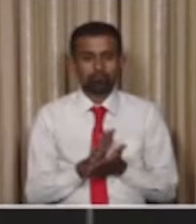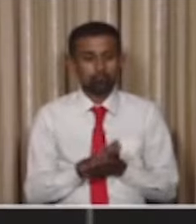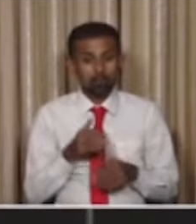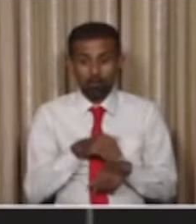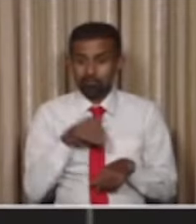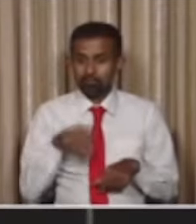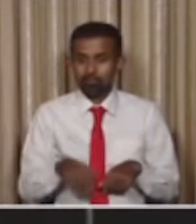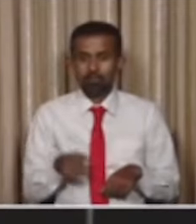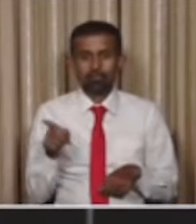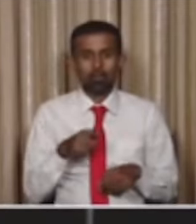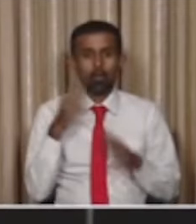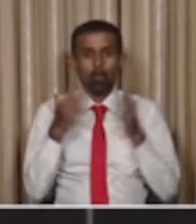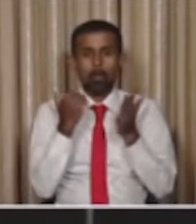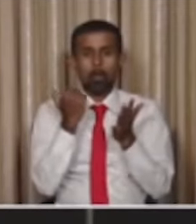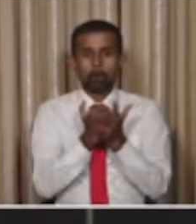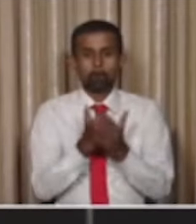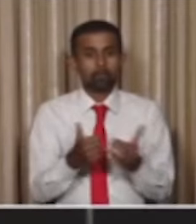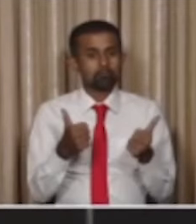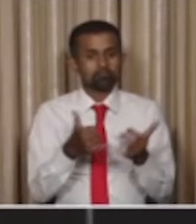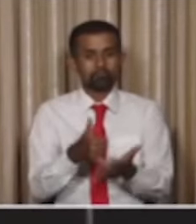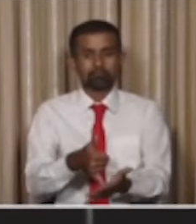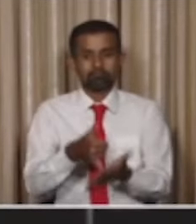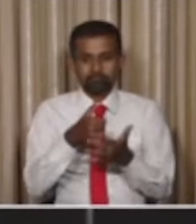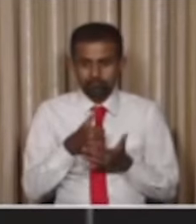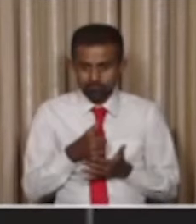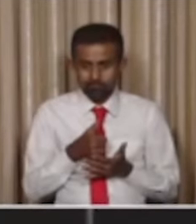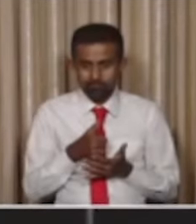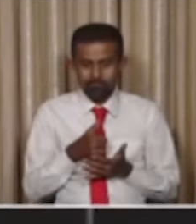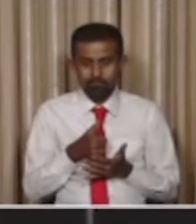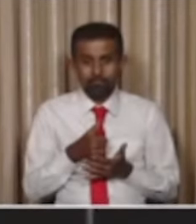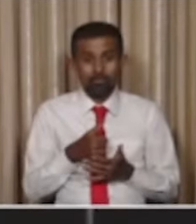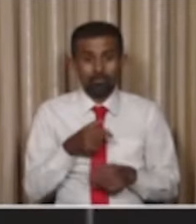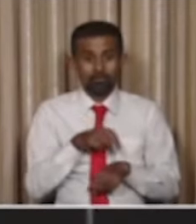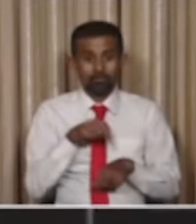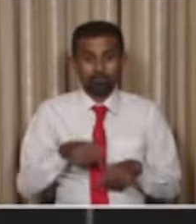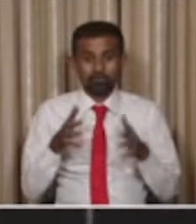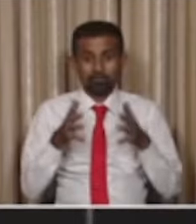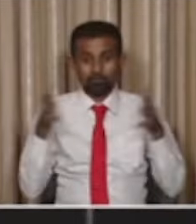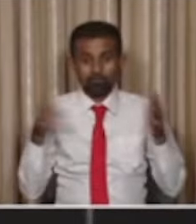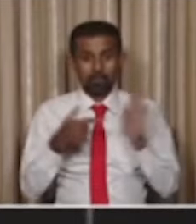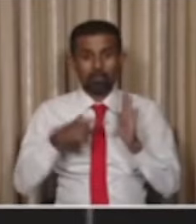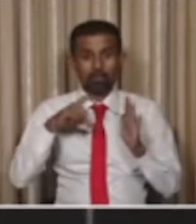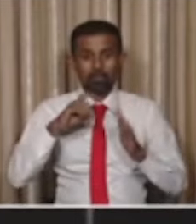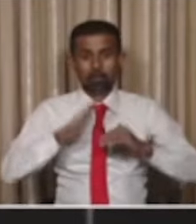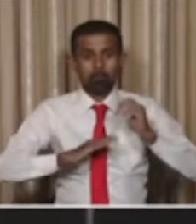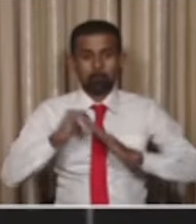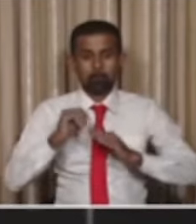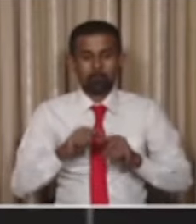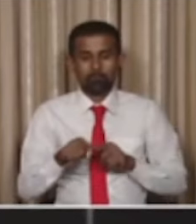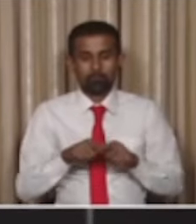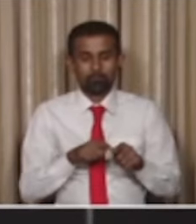වෙනකොට ලෝක බැංකුවේ අගවීමකට ලක් වෙලා අද තිබුණට වඩා විශාල වශයෙන් තාක්ෂණය උපයෝගී කරගෙන ඒ